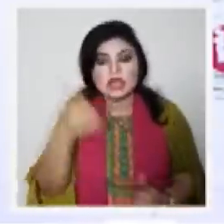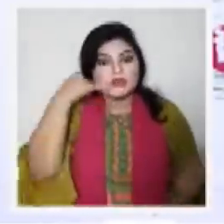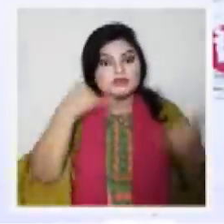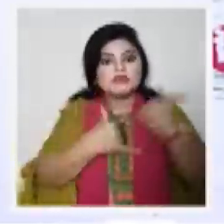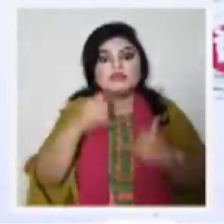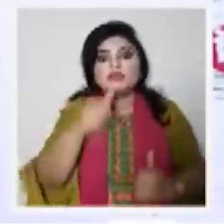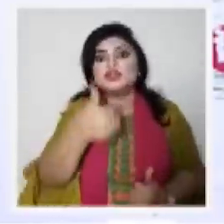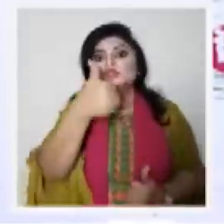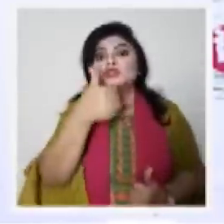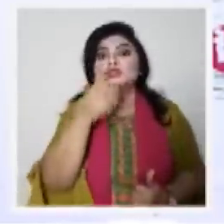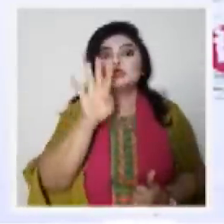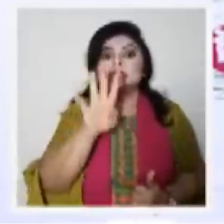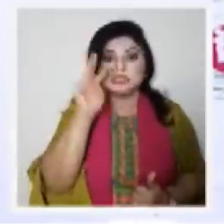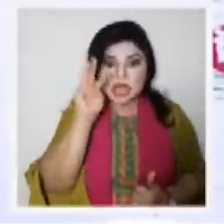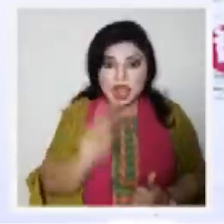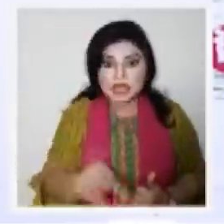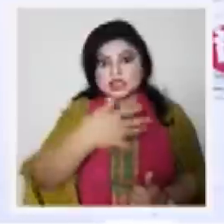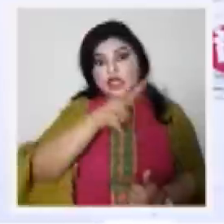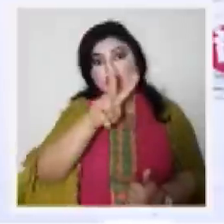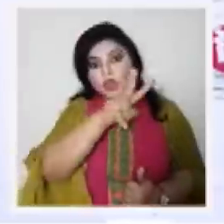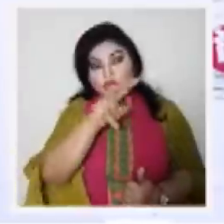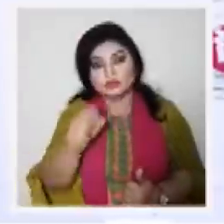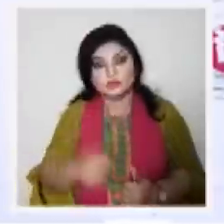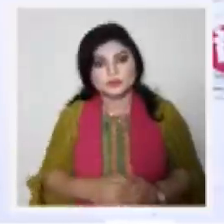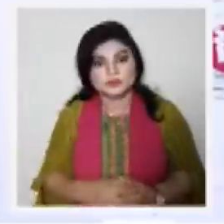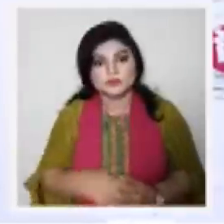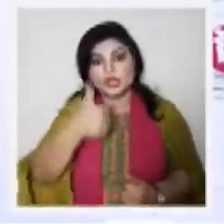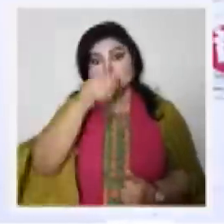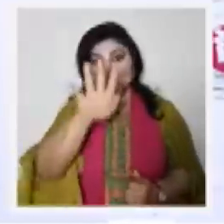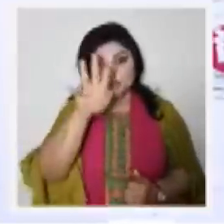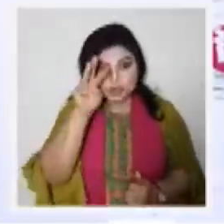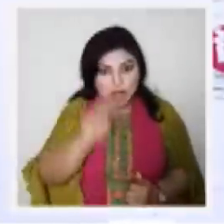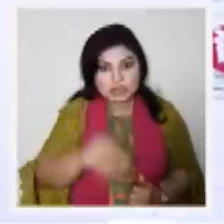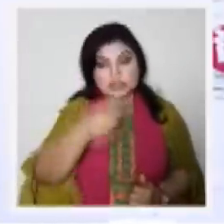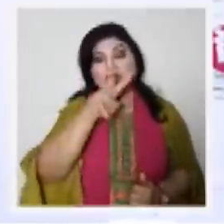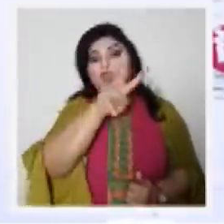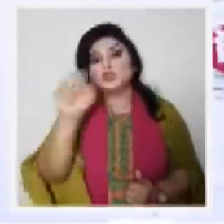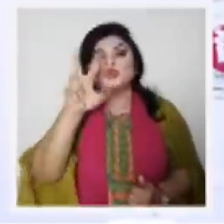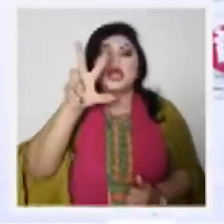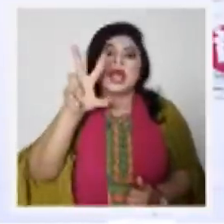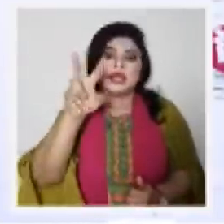74,29,334টি। 333 এই হটলাইনে 24 ঘন্টায় ফোন গ্রহণ হয়েছে